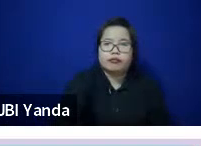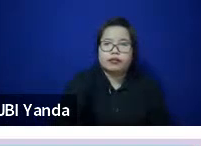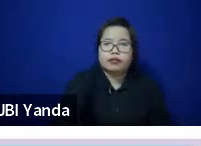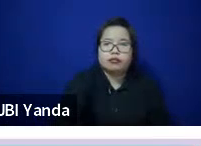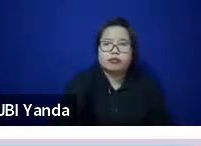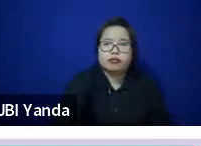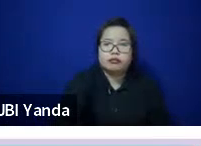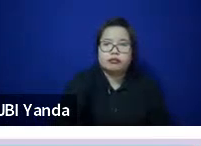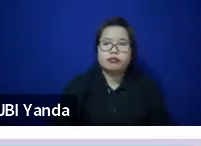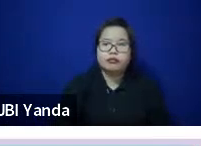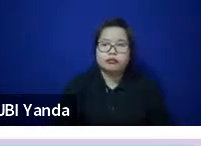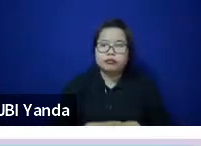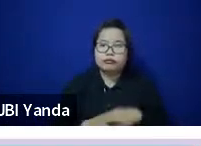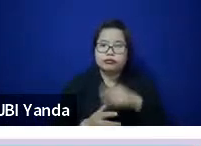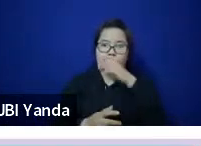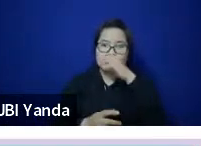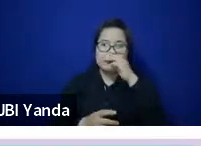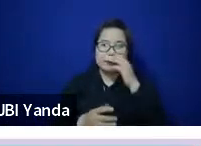perlu